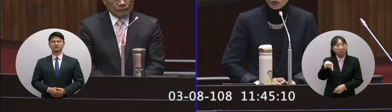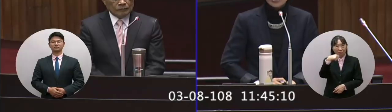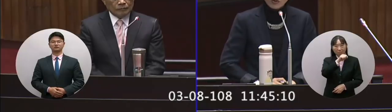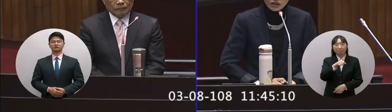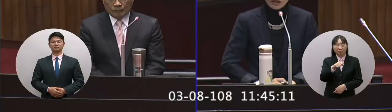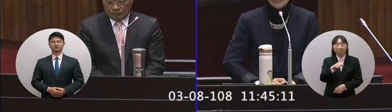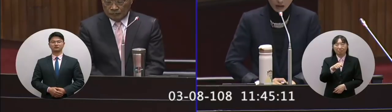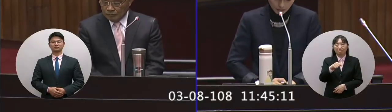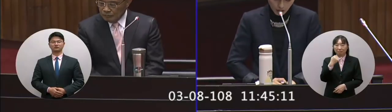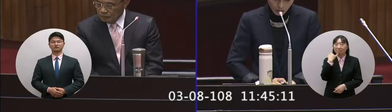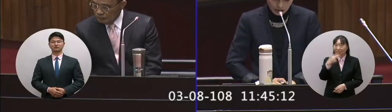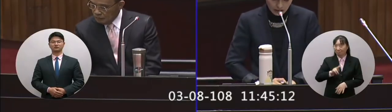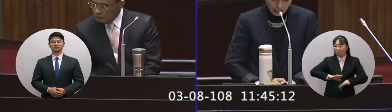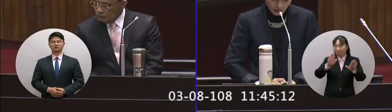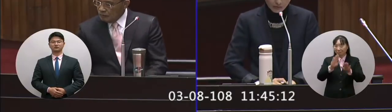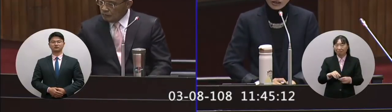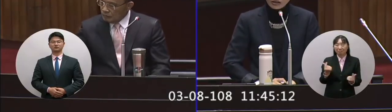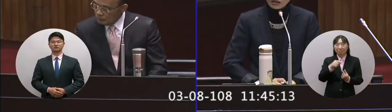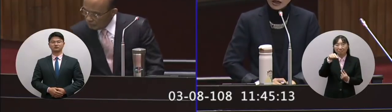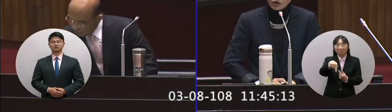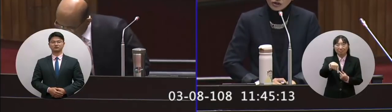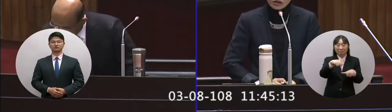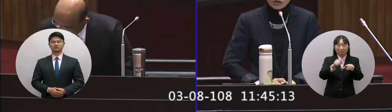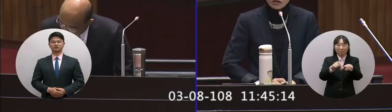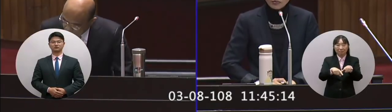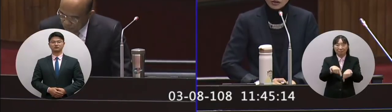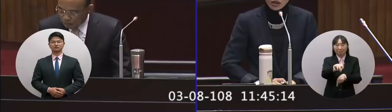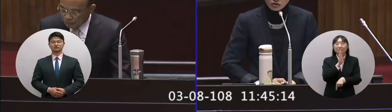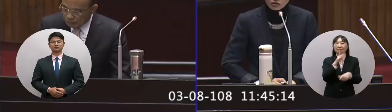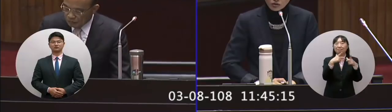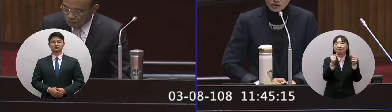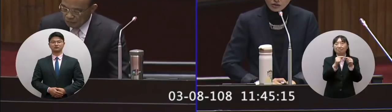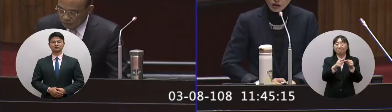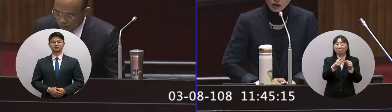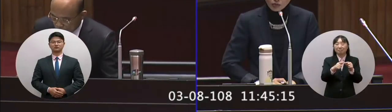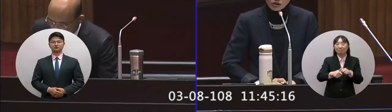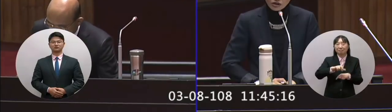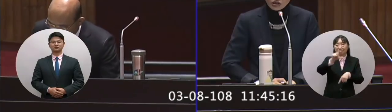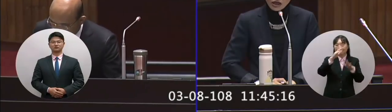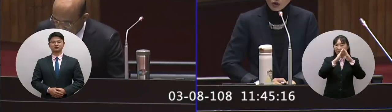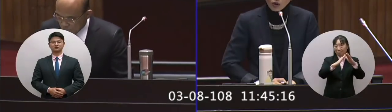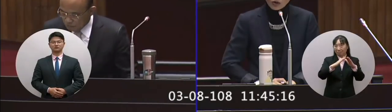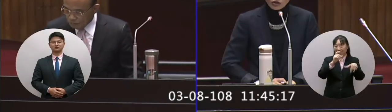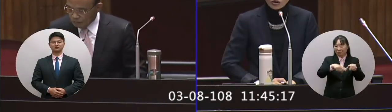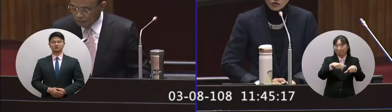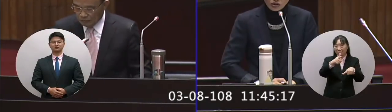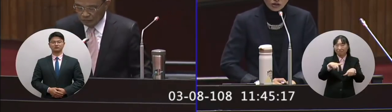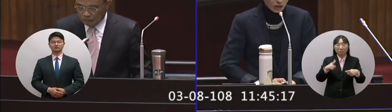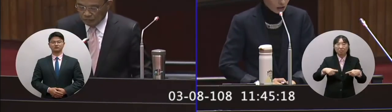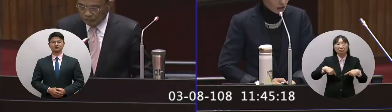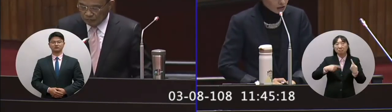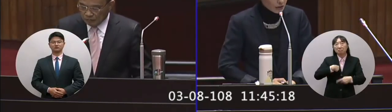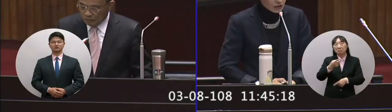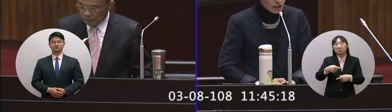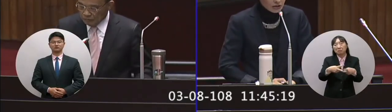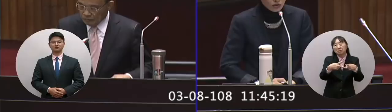很多进步的空间，包括这一家 Westmatic 这家公司，它是日本的上市公司哦，不是轻彩吼吼的那种公司